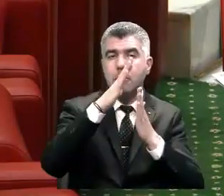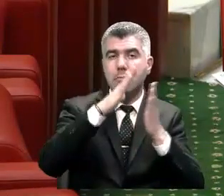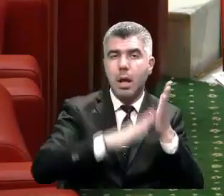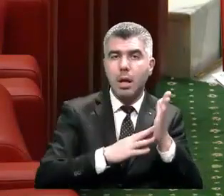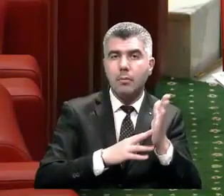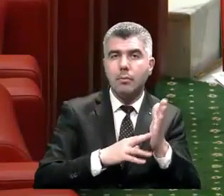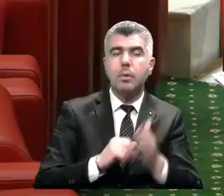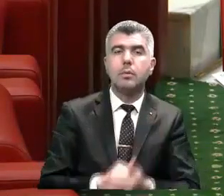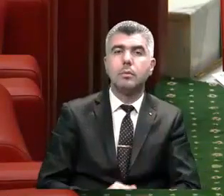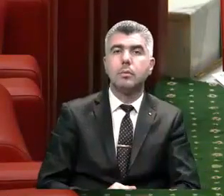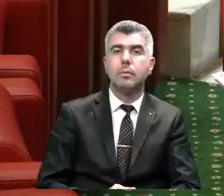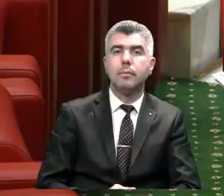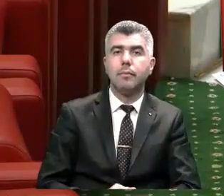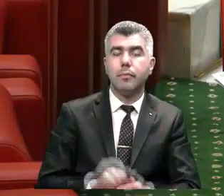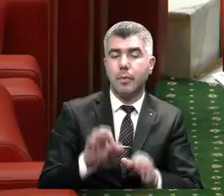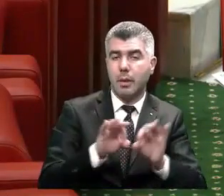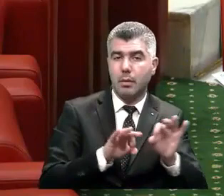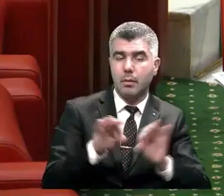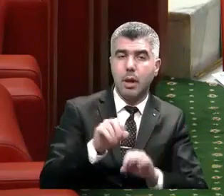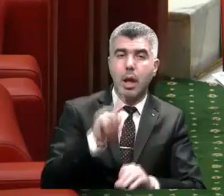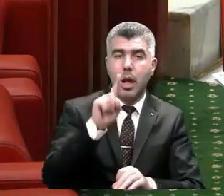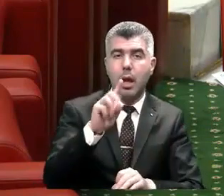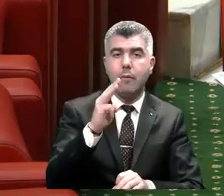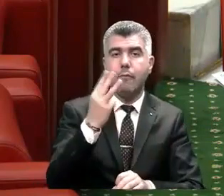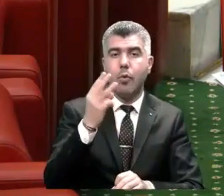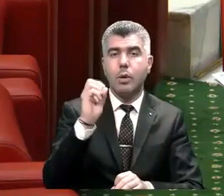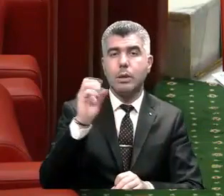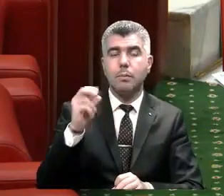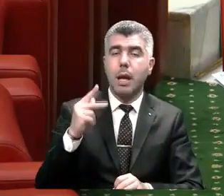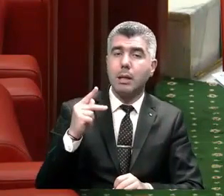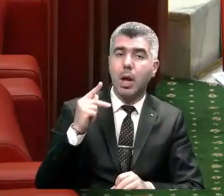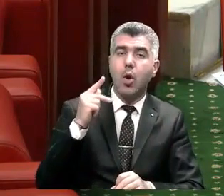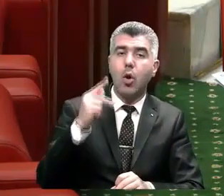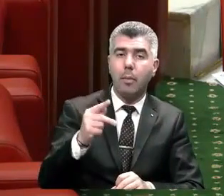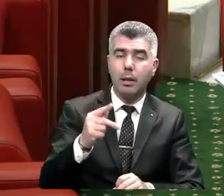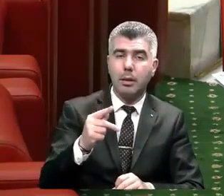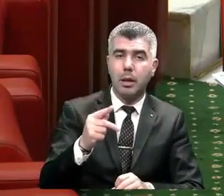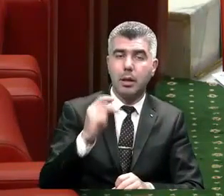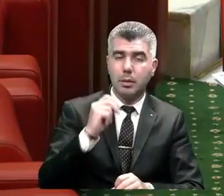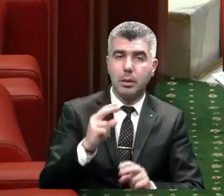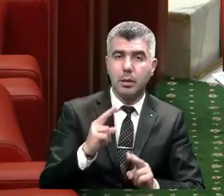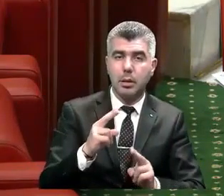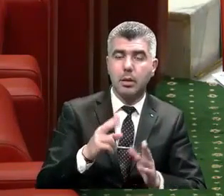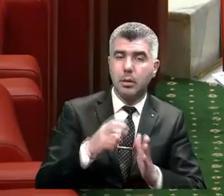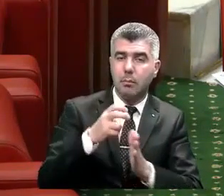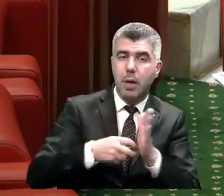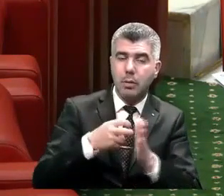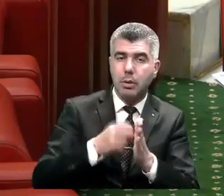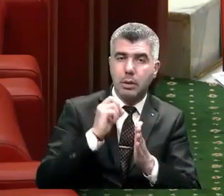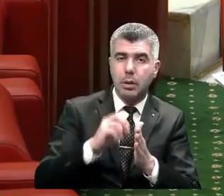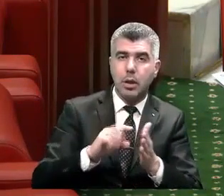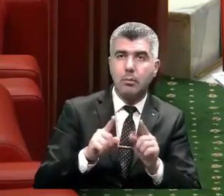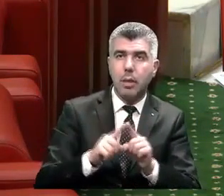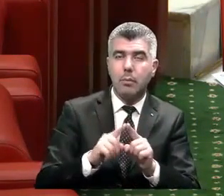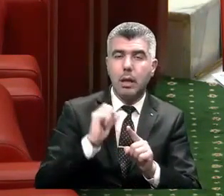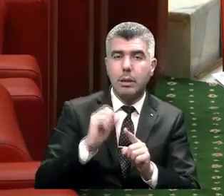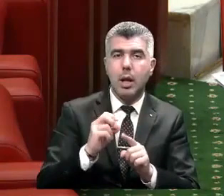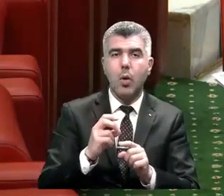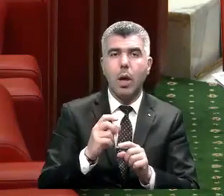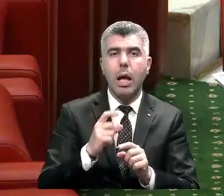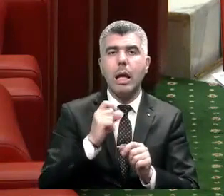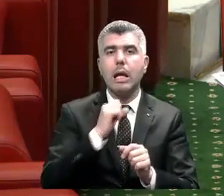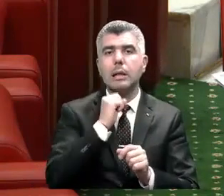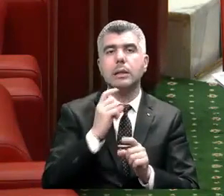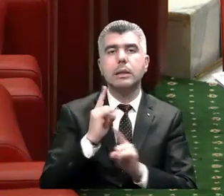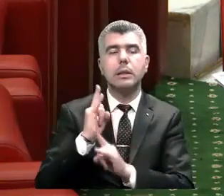سككيه تشمل هذا المخطط 1300 كيلومتر من الخطوط السرعه الفائقه و3800 من الخطوط السككيه الكلاسيكيه باش